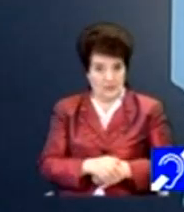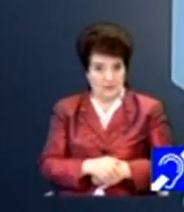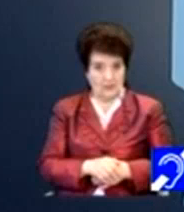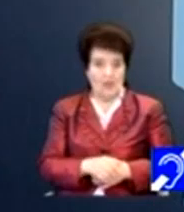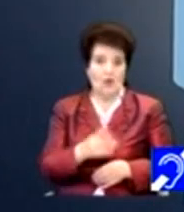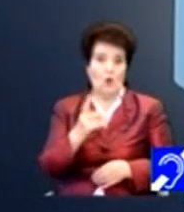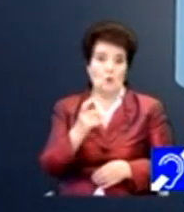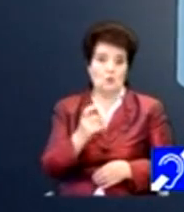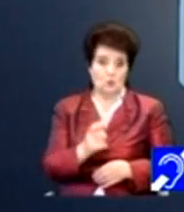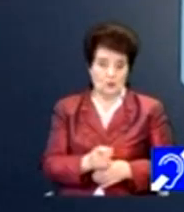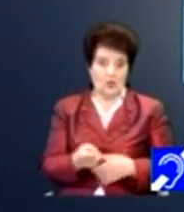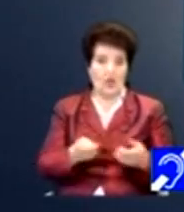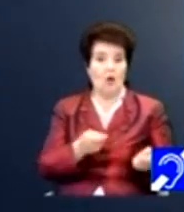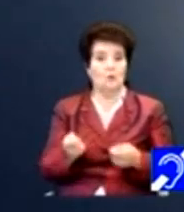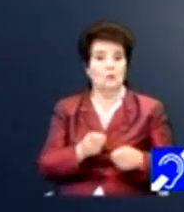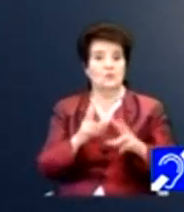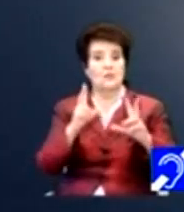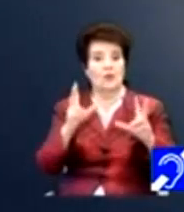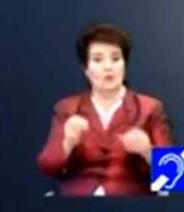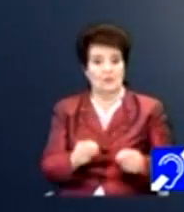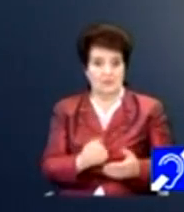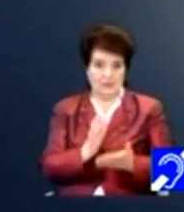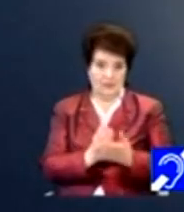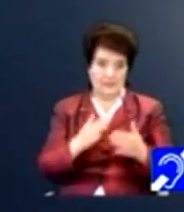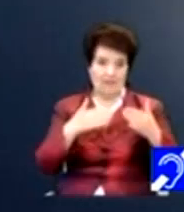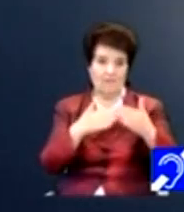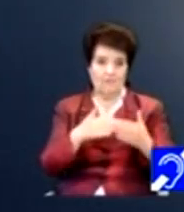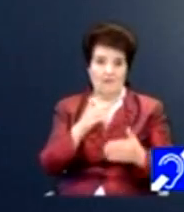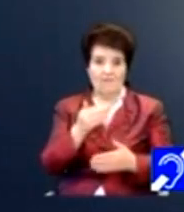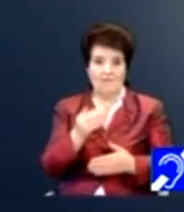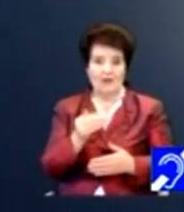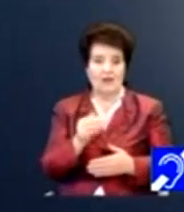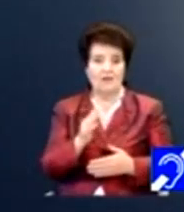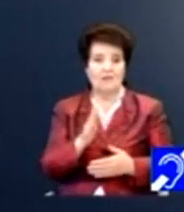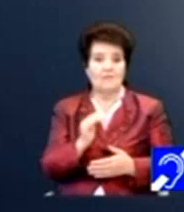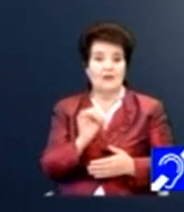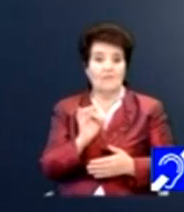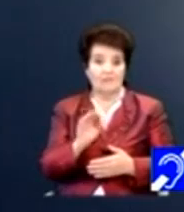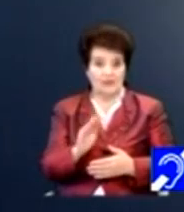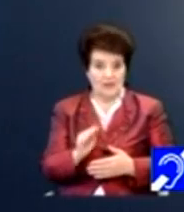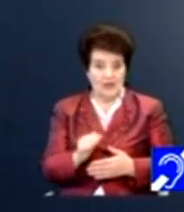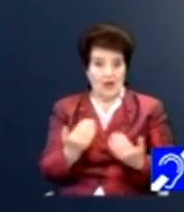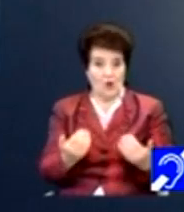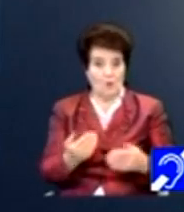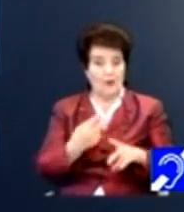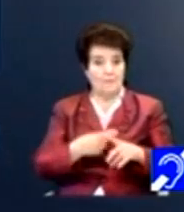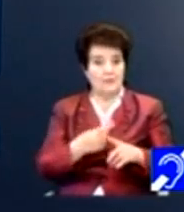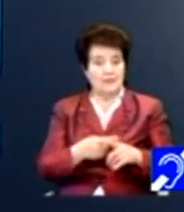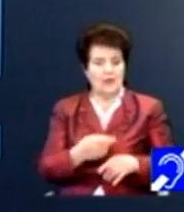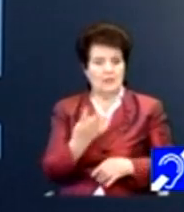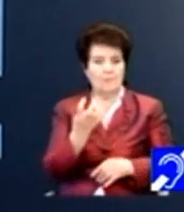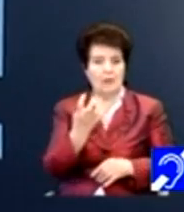în jur de 100, autoritățile ne asigurau că suntem în vârful pandemiei. Iar acum, când sunt confirmați pozitiv în fiecare zi